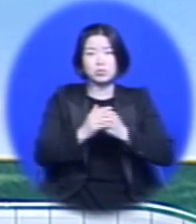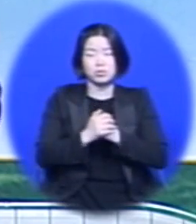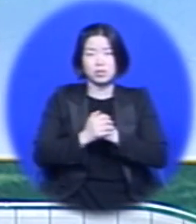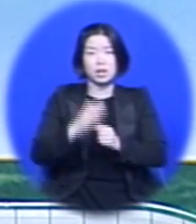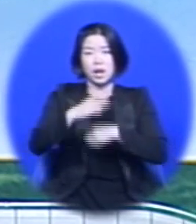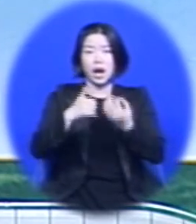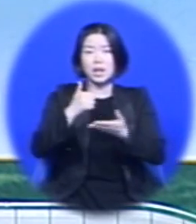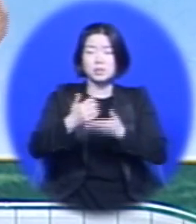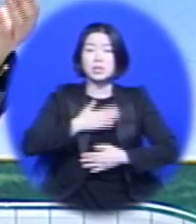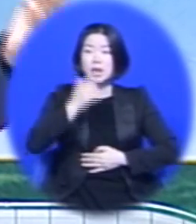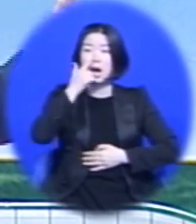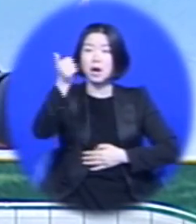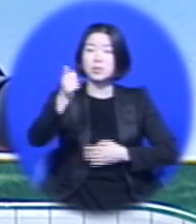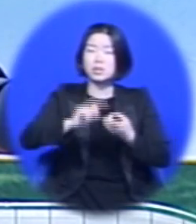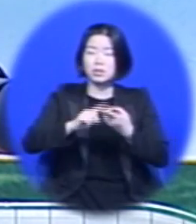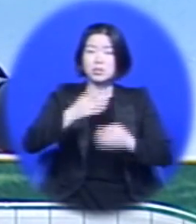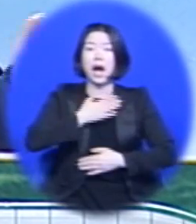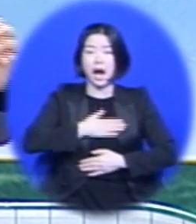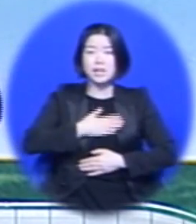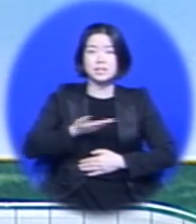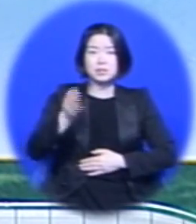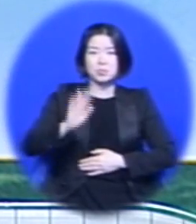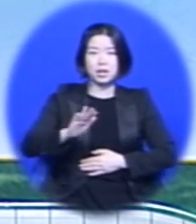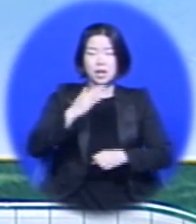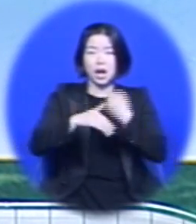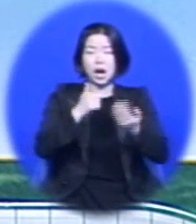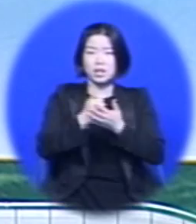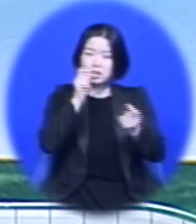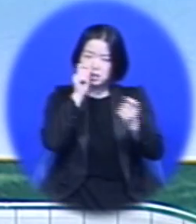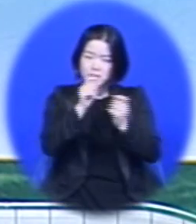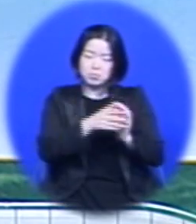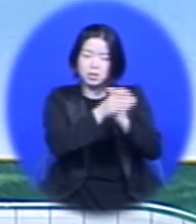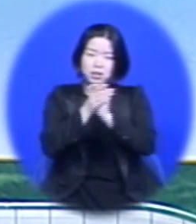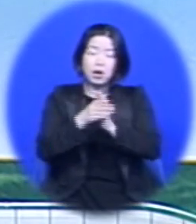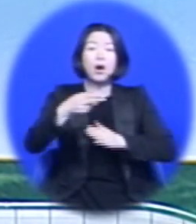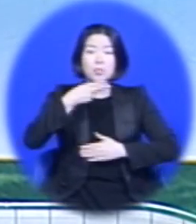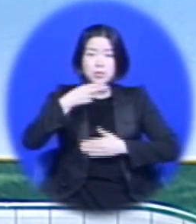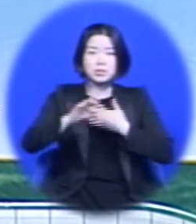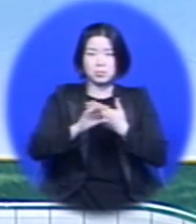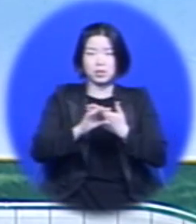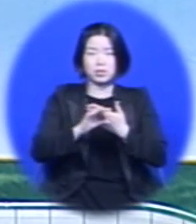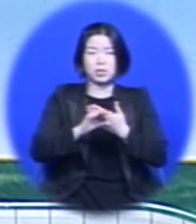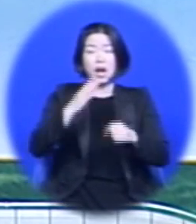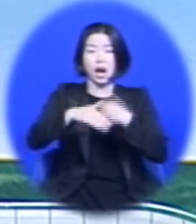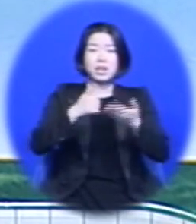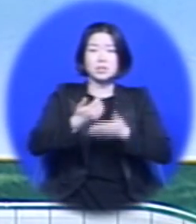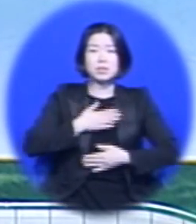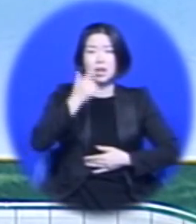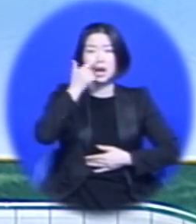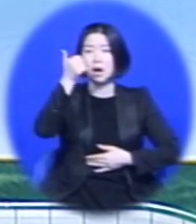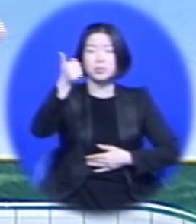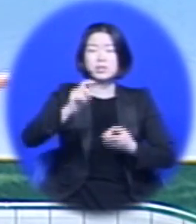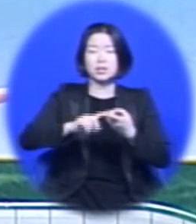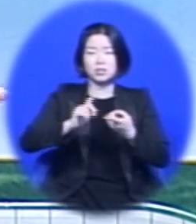하나님이 내 아버지라고 하는 것은 알지만 하나님과 친밀하지 않으면 하나님이 내 아버지라는 게